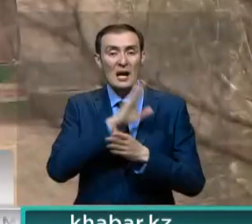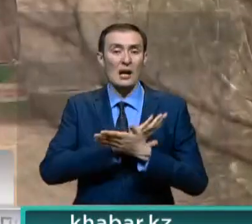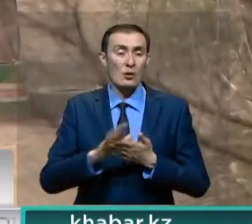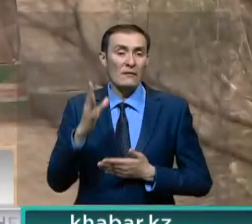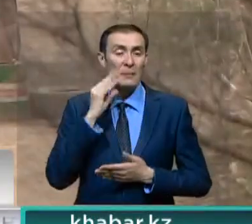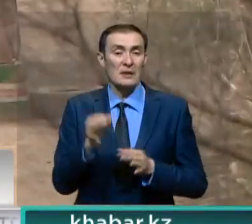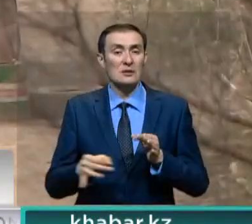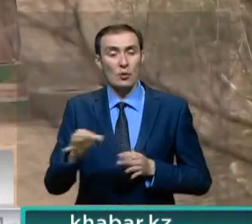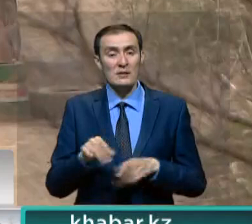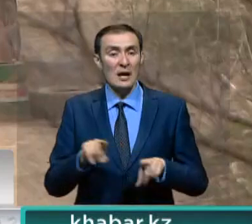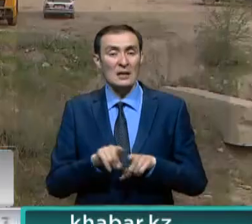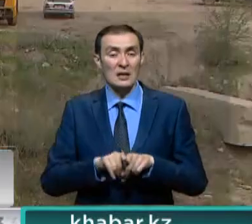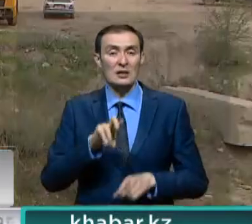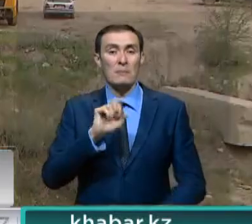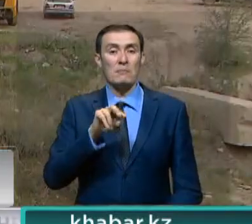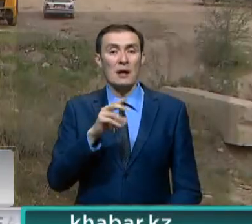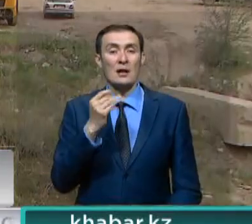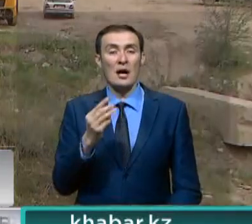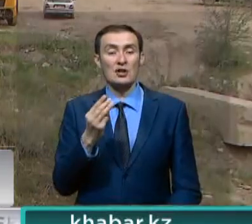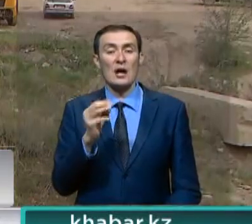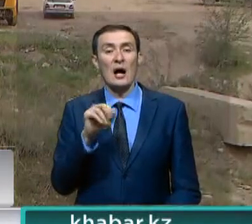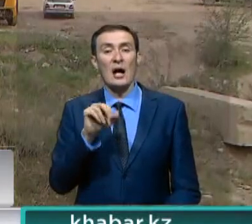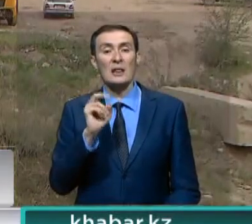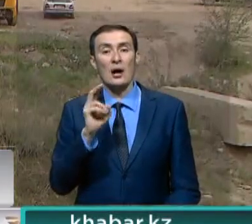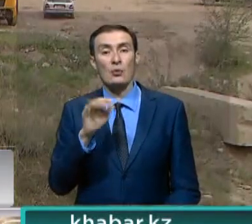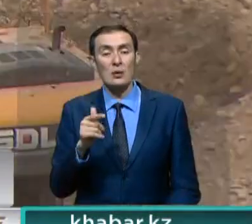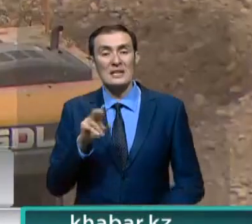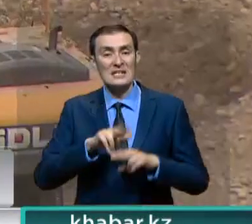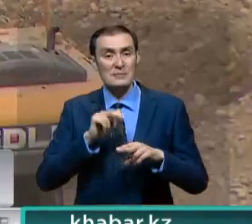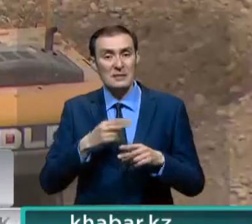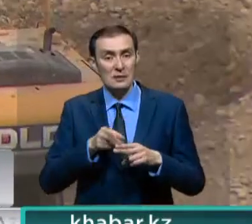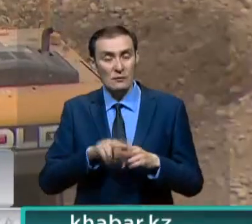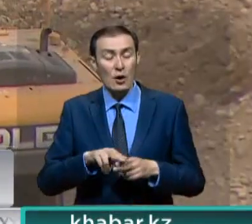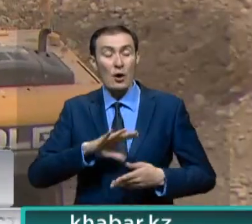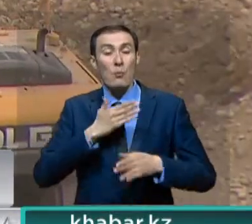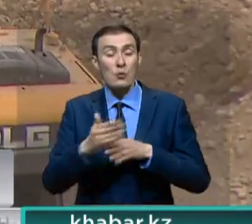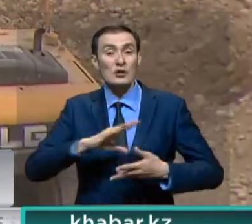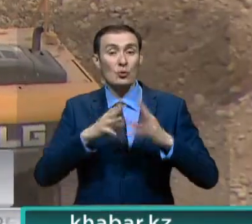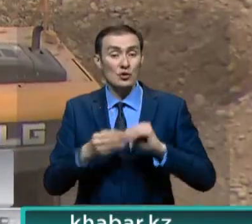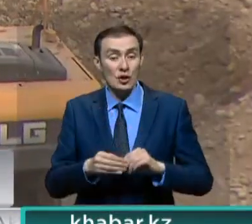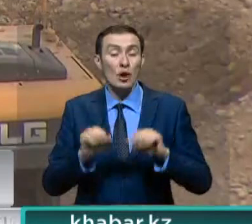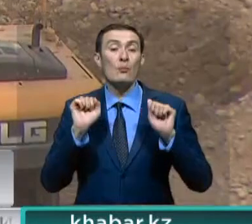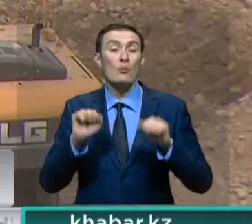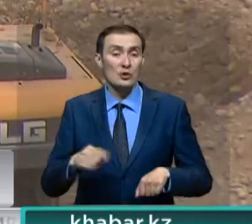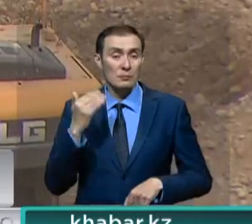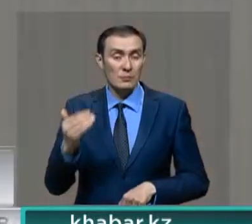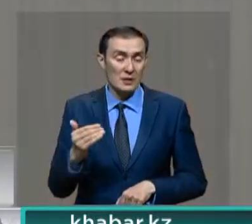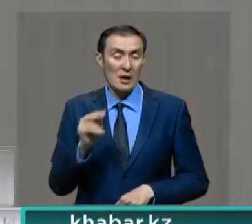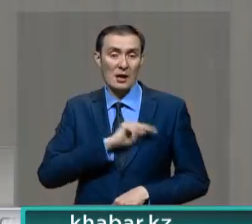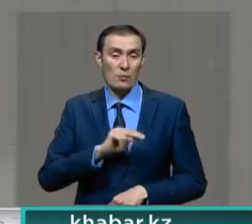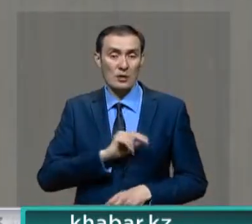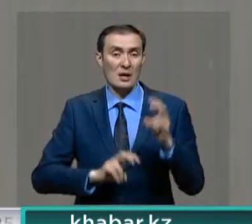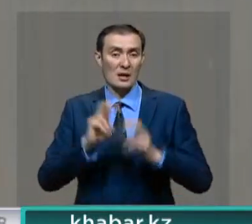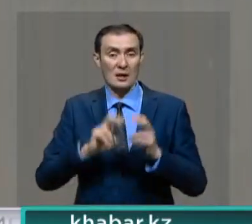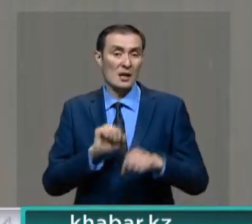по Алматинской области и Балхаш-Алакольская бассейновая инспекция. Только после их заключения о том, что есть нарушение, работа карьера может быть остановлена.